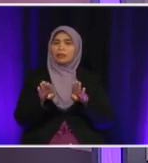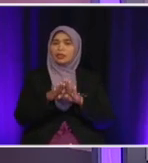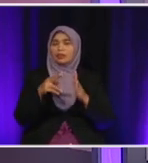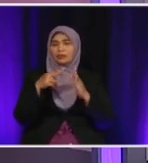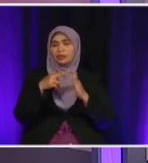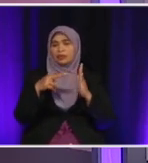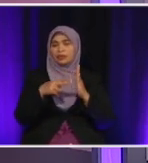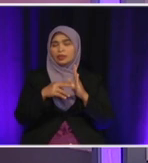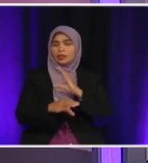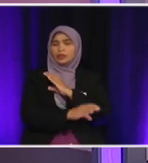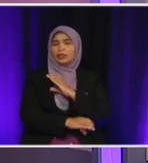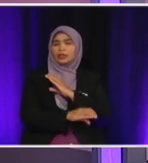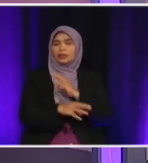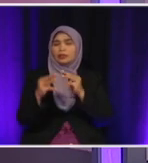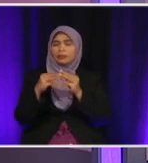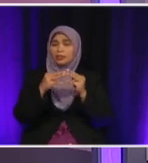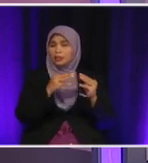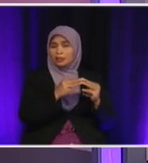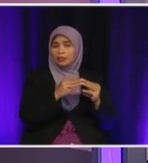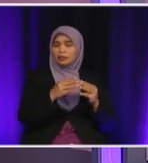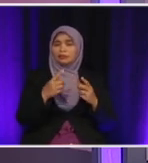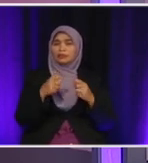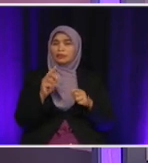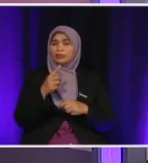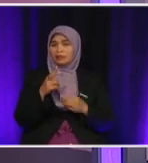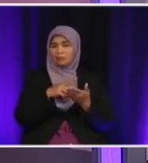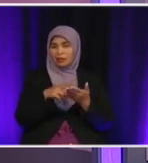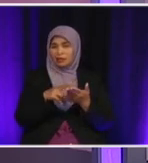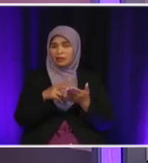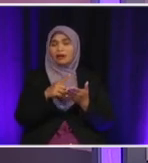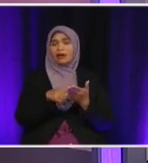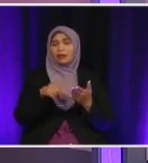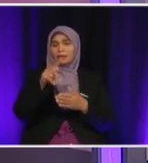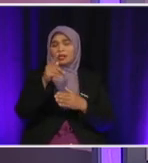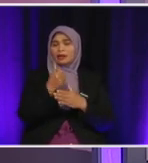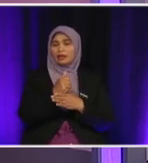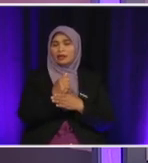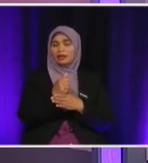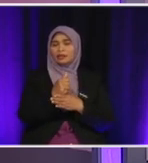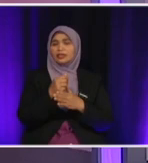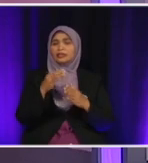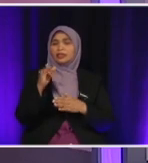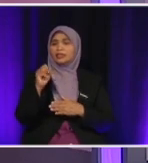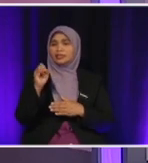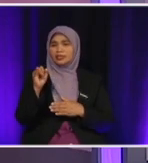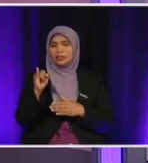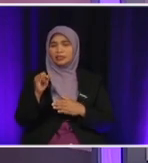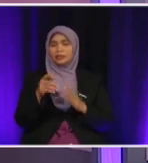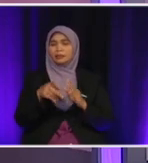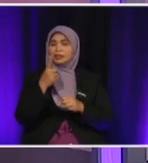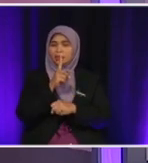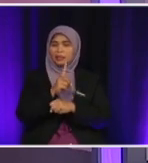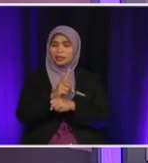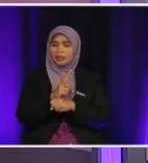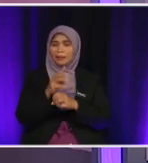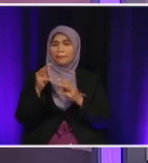negara Madinah coba kita baca apakah antara isi kandungan Piagam Madinah itu yang